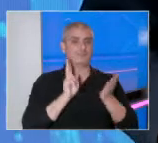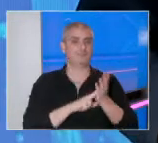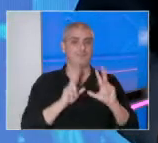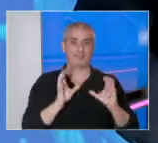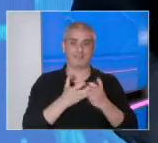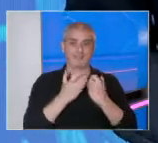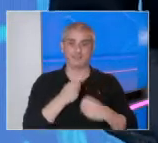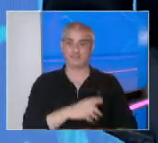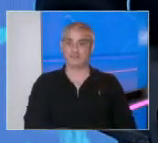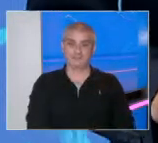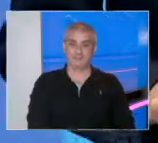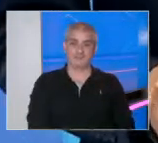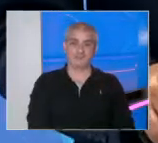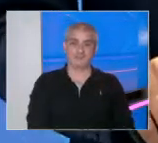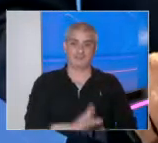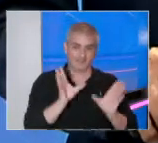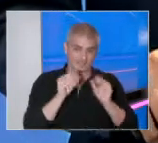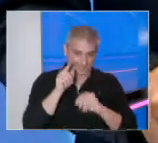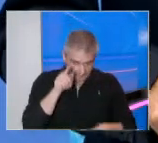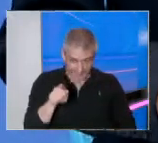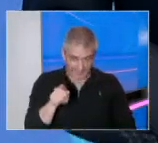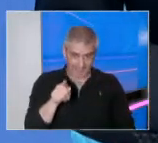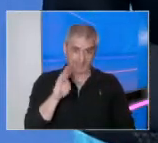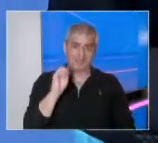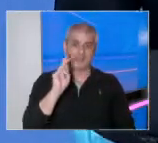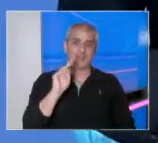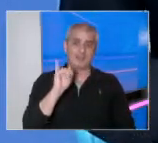אמרתי נכון? איתך מקי.